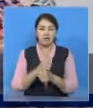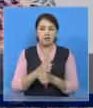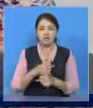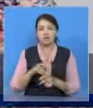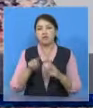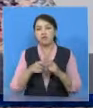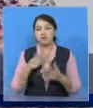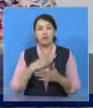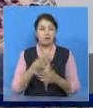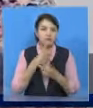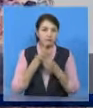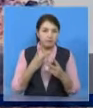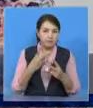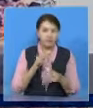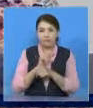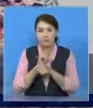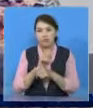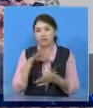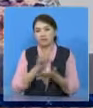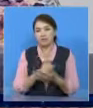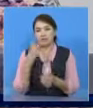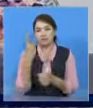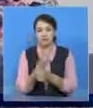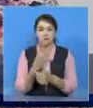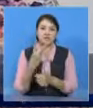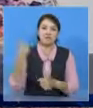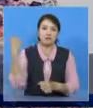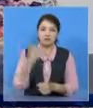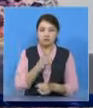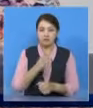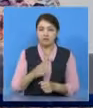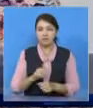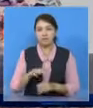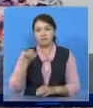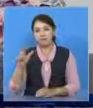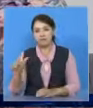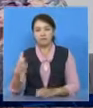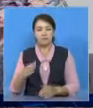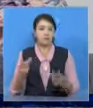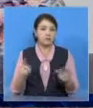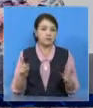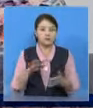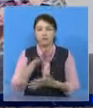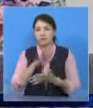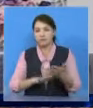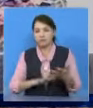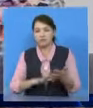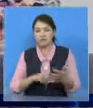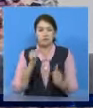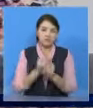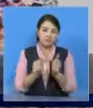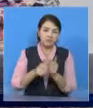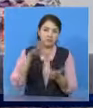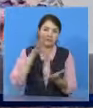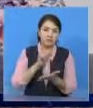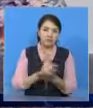техники, которые мы разбираем с ними. Занятия у нас проходят 2 раза в неделю с ребятами. Да? Почему такая продолжительность и частота занятий?